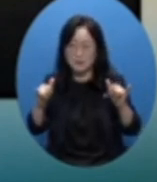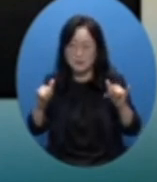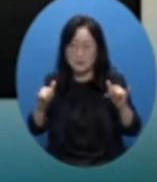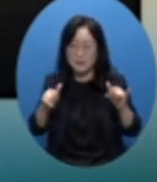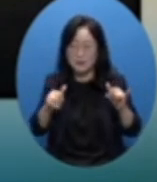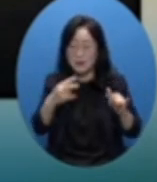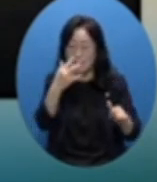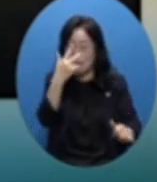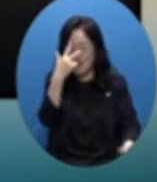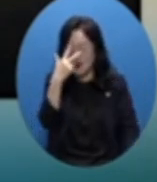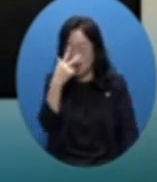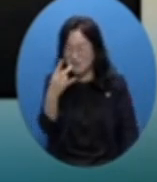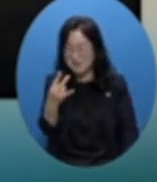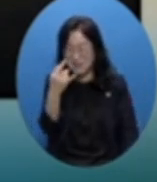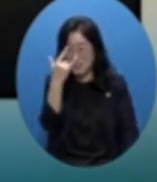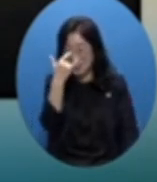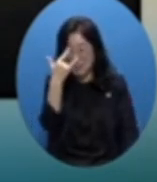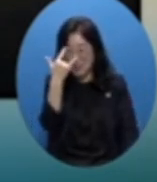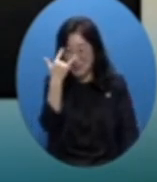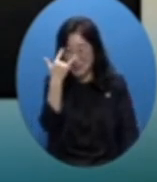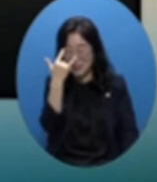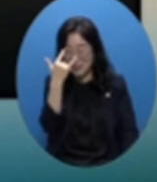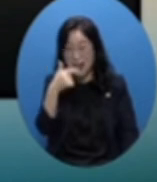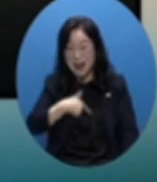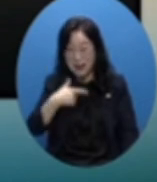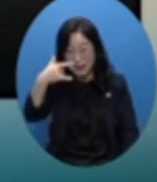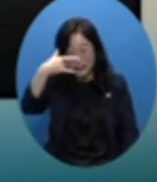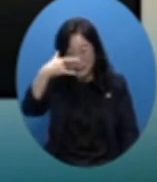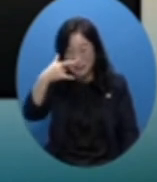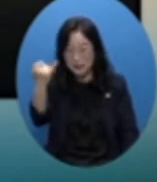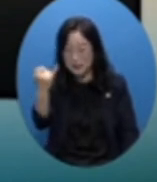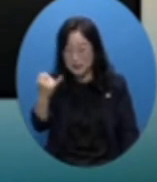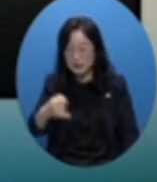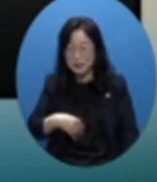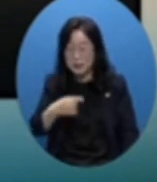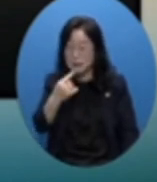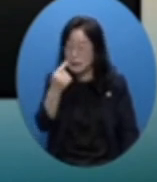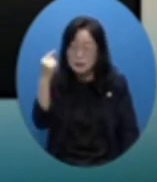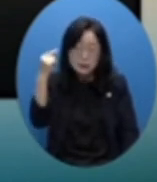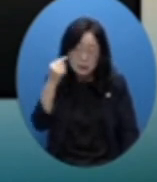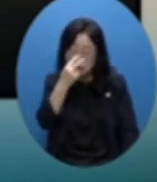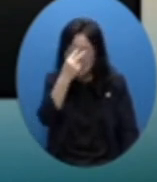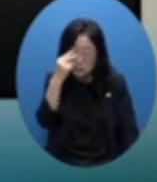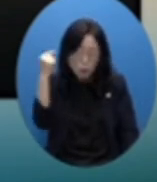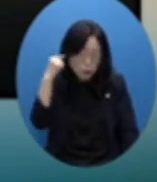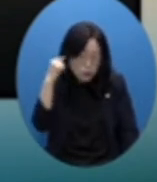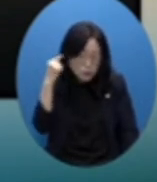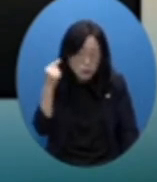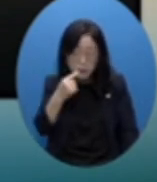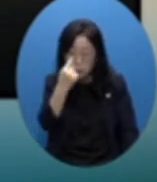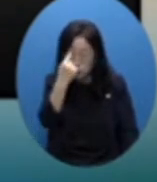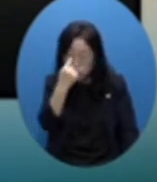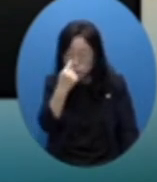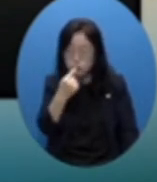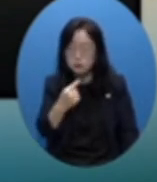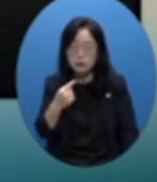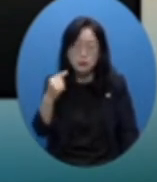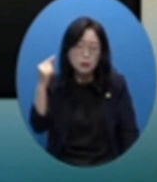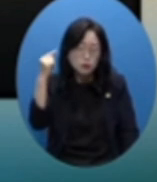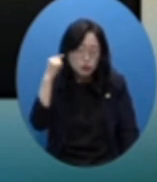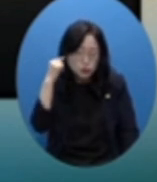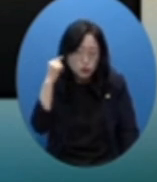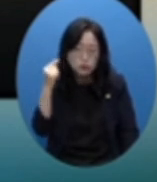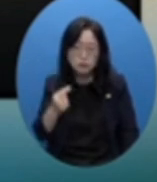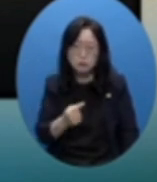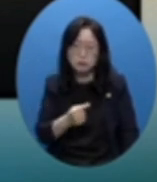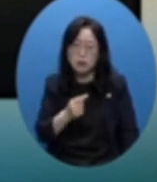헬렌 켈러가 있는데 2분은 시각 청각 그리고 반복하니 까 삼중고를 겪으면서